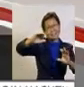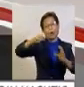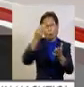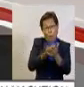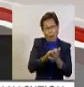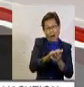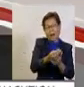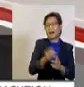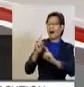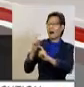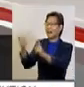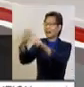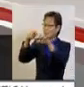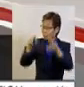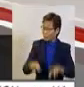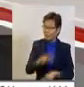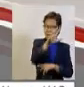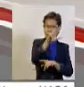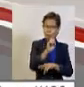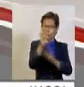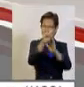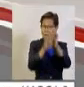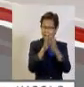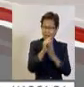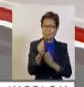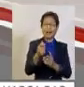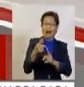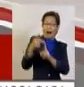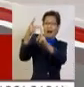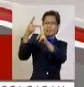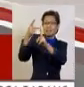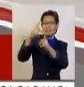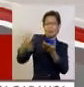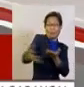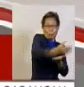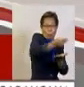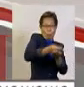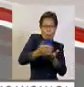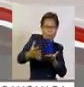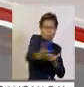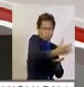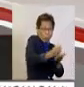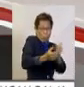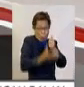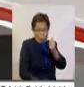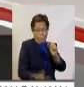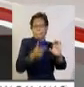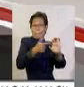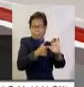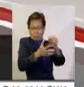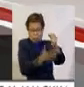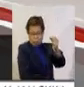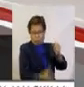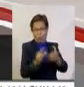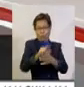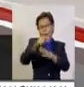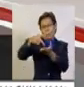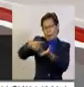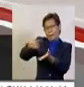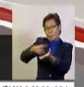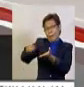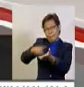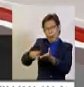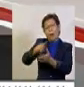dipulangkan kepada rakyat. RM30 bilion dividen khas daripada pendapatan terkumpul Petronas akan digunakan untuk membayar